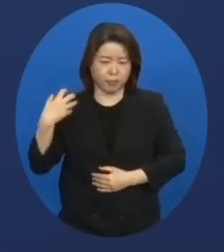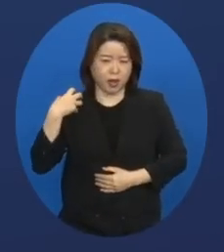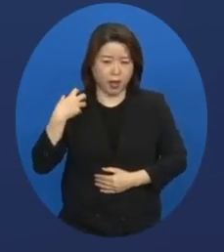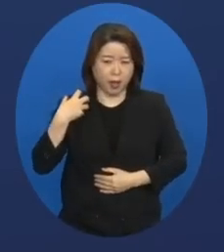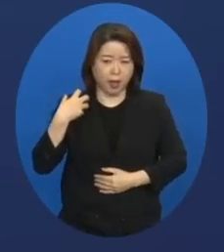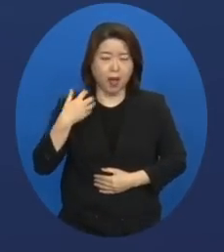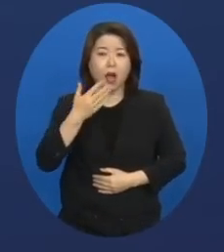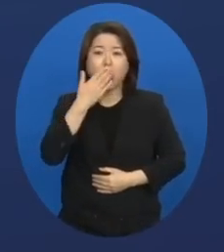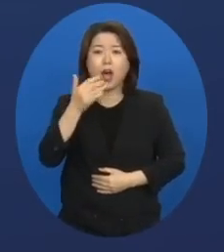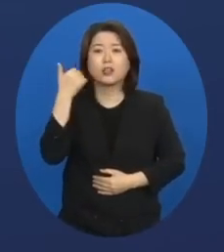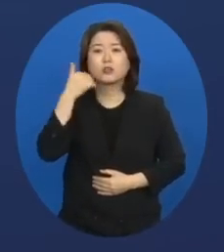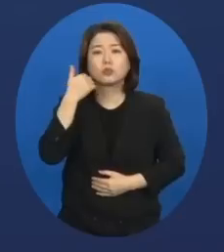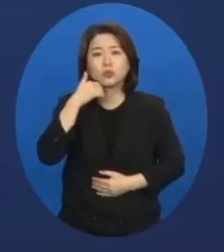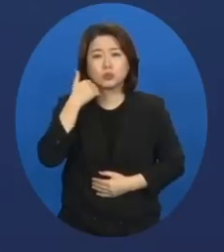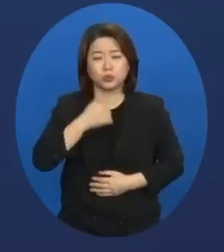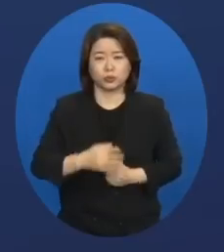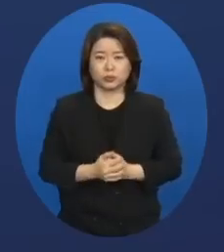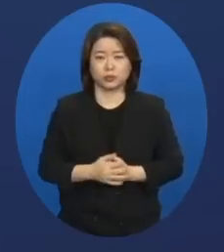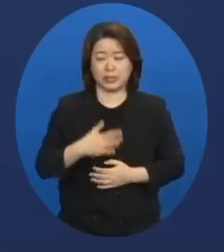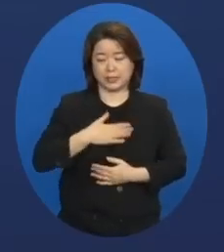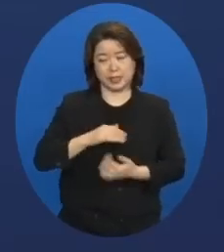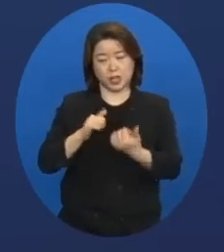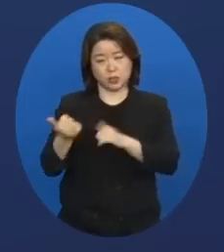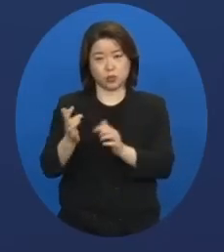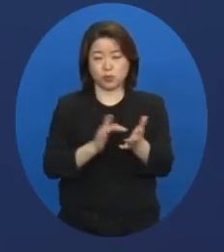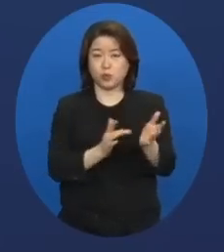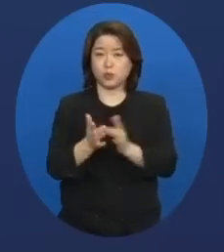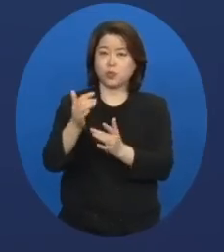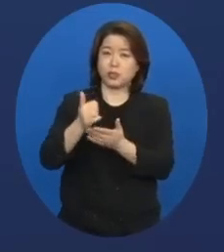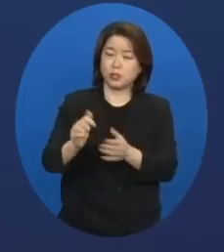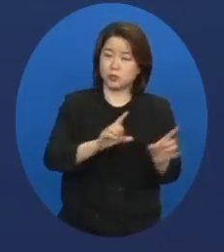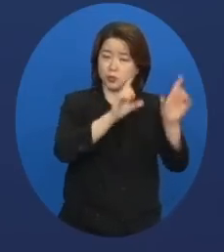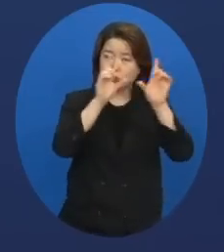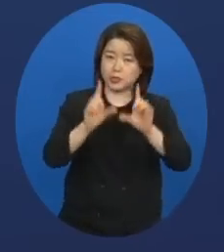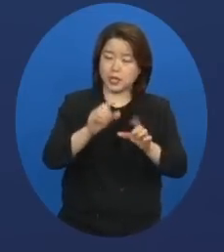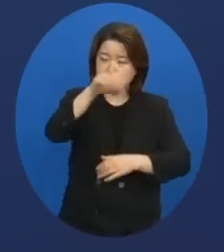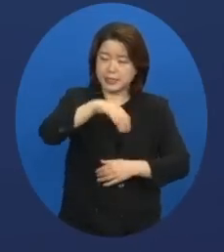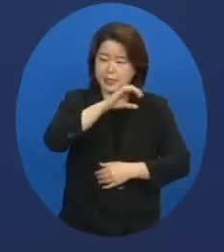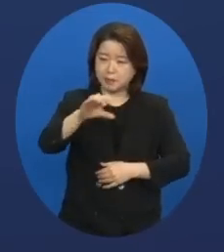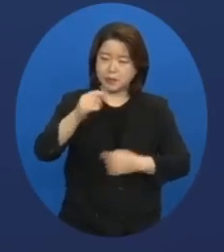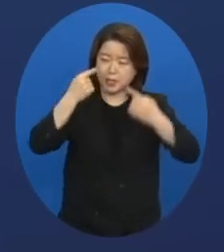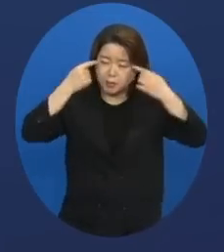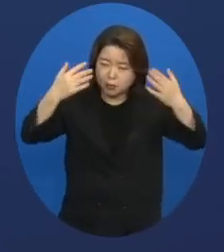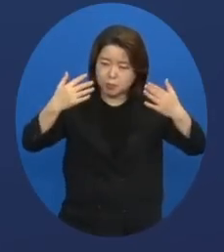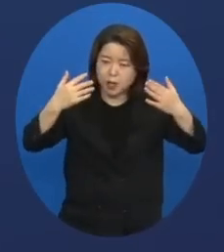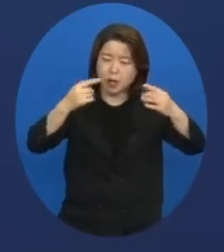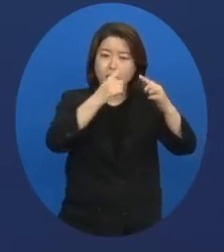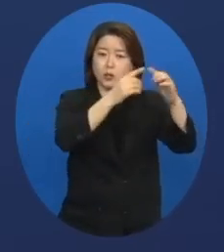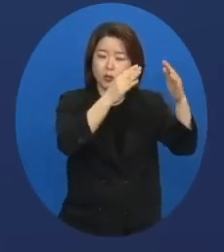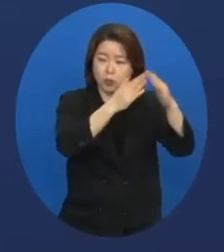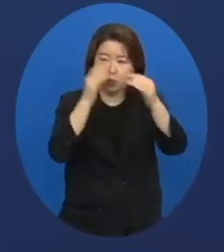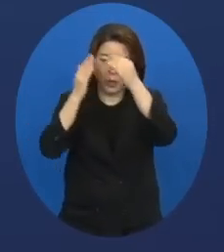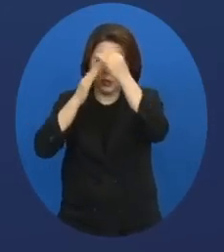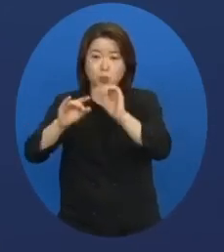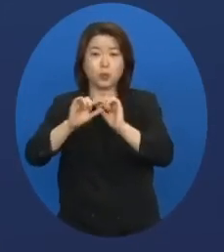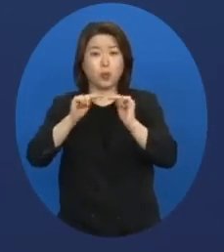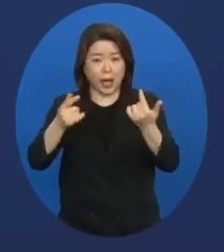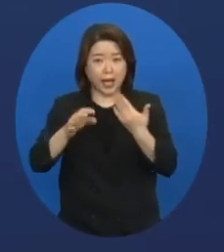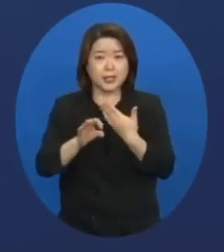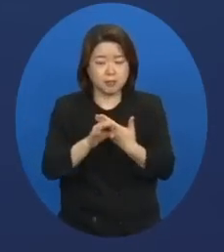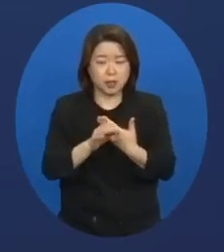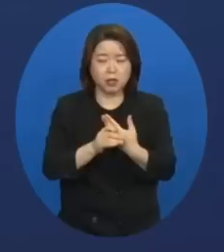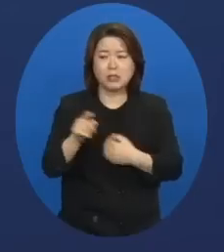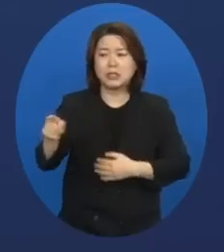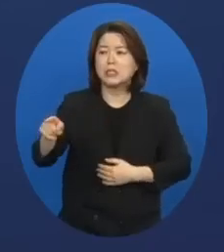생각합니까? 나는 죽고 예수로 사는 십자가의 복음이 분명한 교회와 성도 아니고서야 어떻게 이